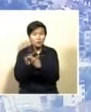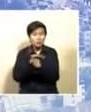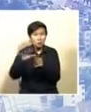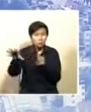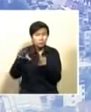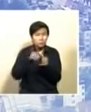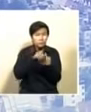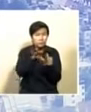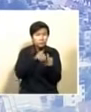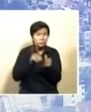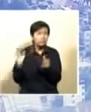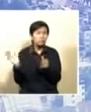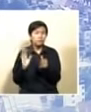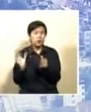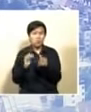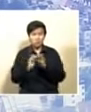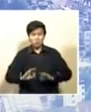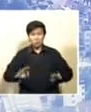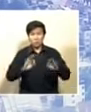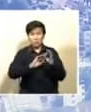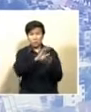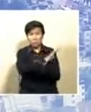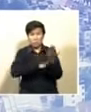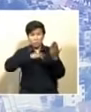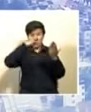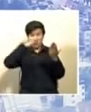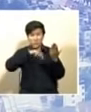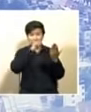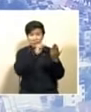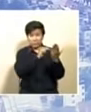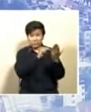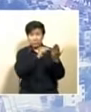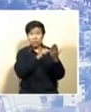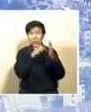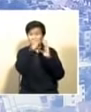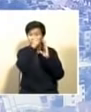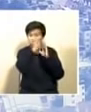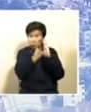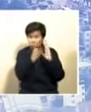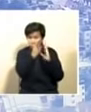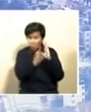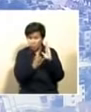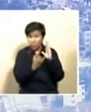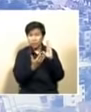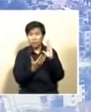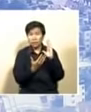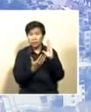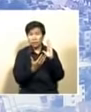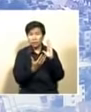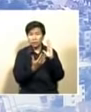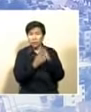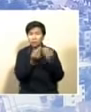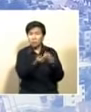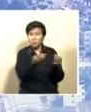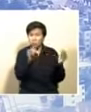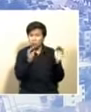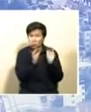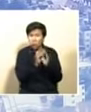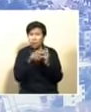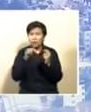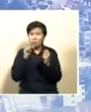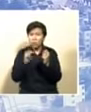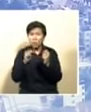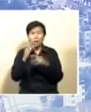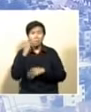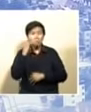ระดับประเทศนะครับระดับของจังหวัดระดับของครอบครัวตำบลหมู่บ้านครอบครัวนะครับแล้วมาถึ